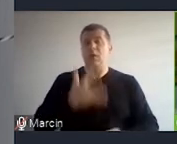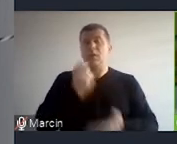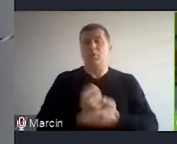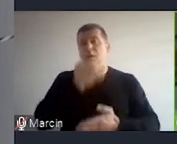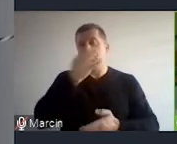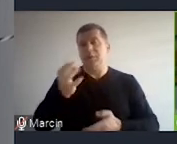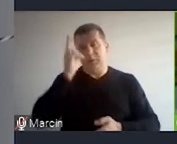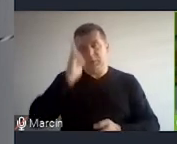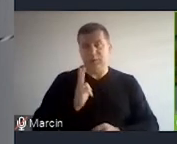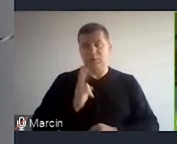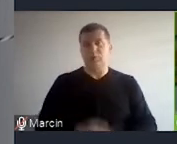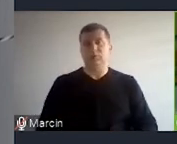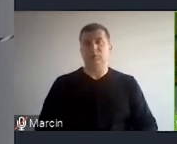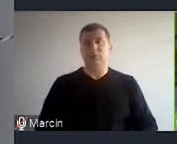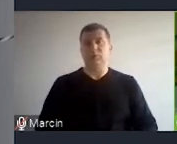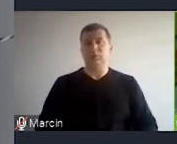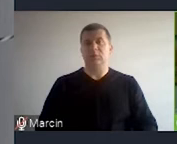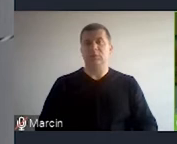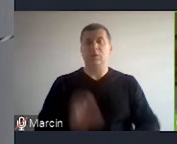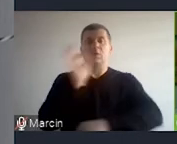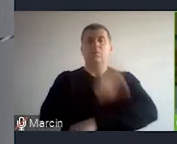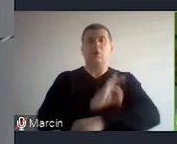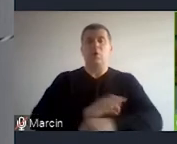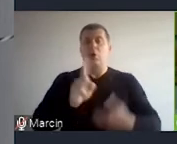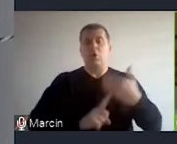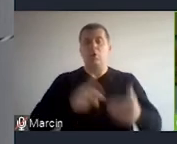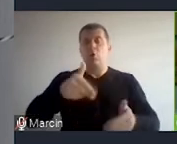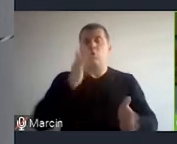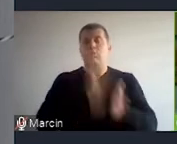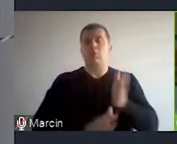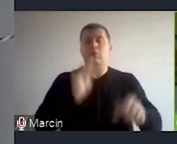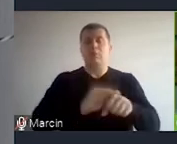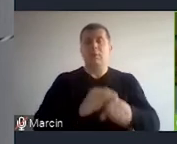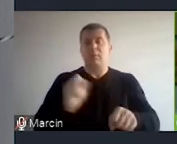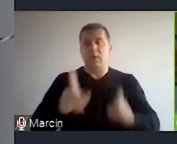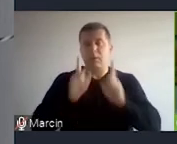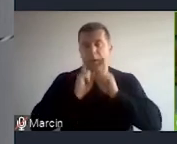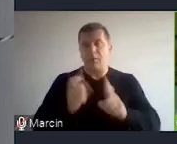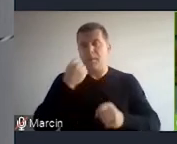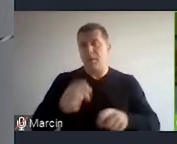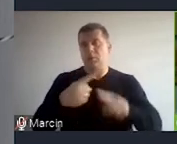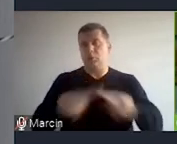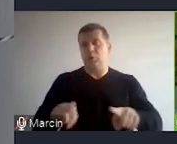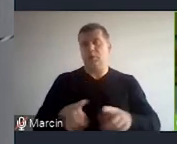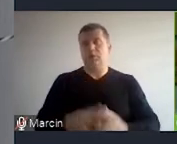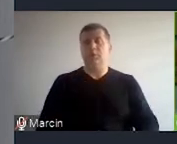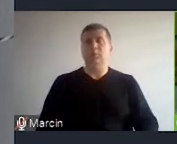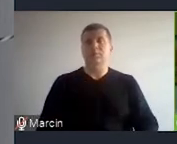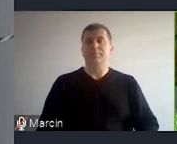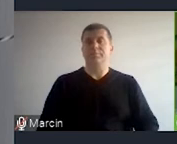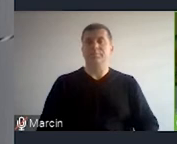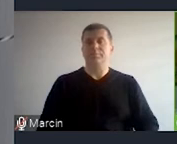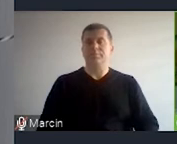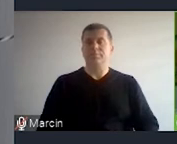pytać instytucji. Projekty rozliczane uproszczonymi metodami co prawda muszą być bardzo krótkie,